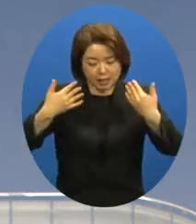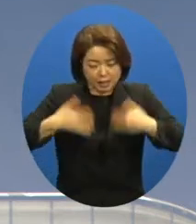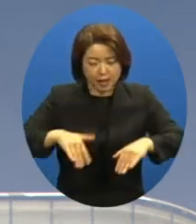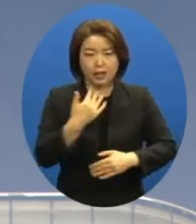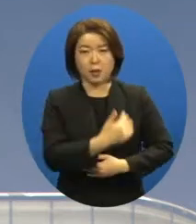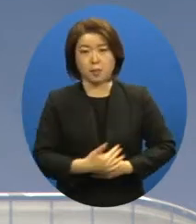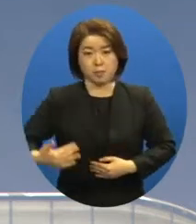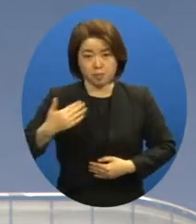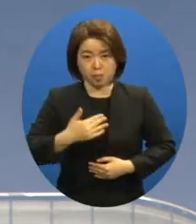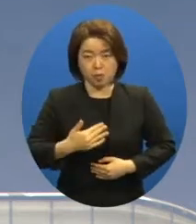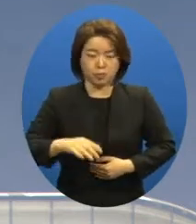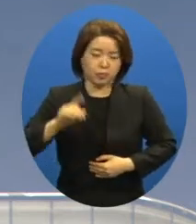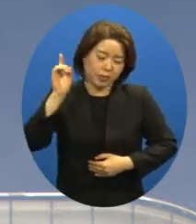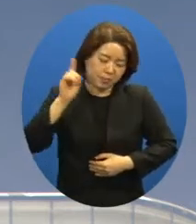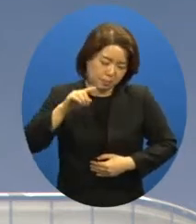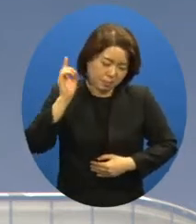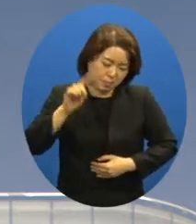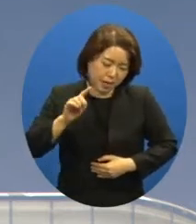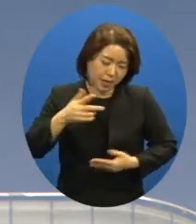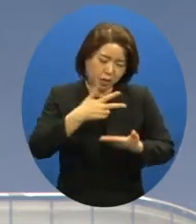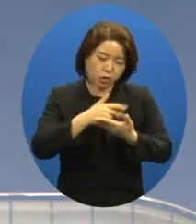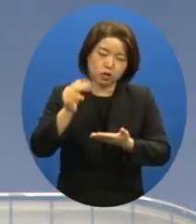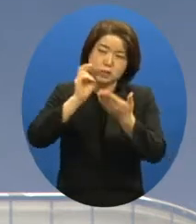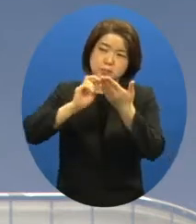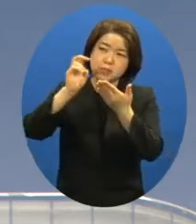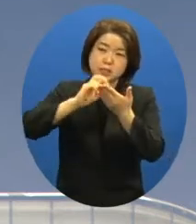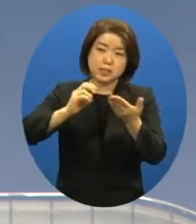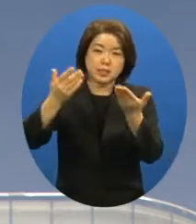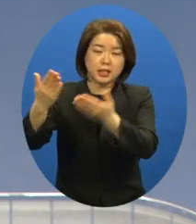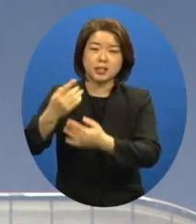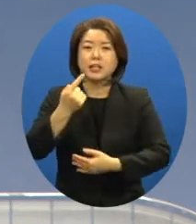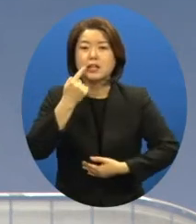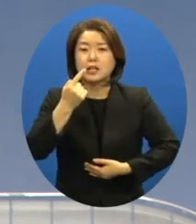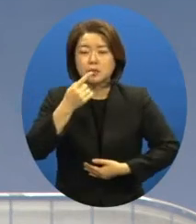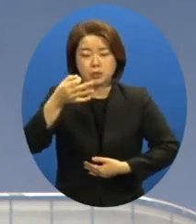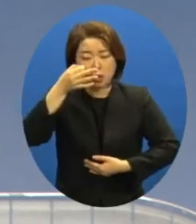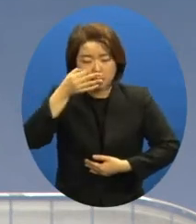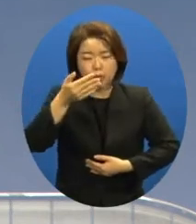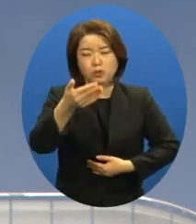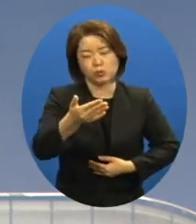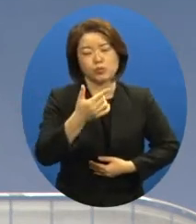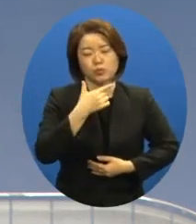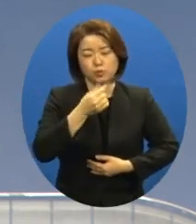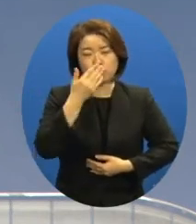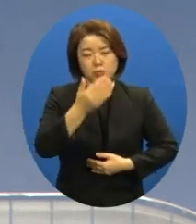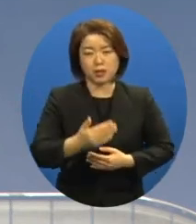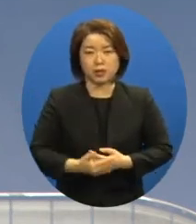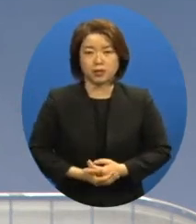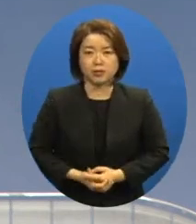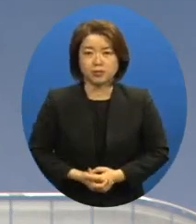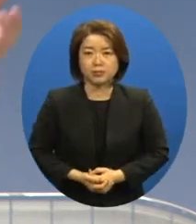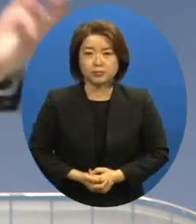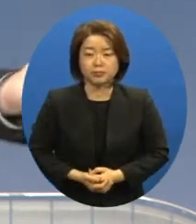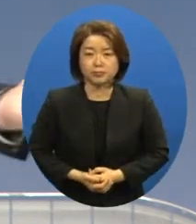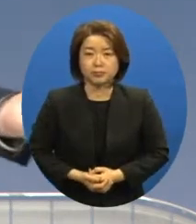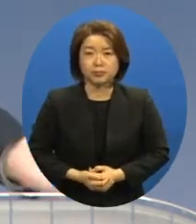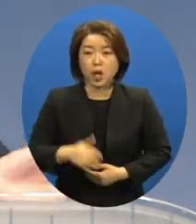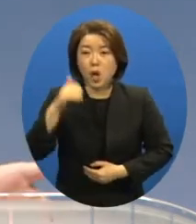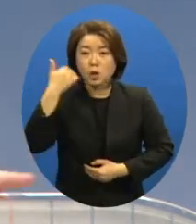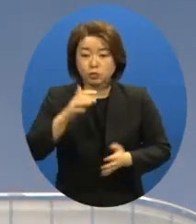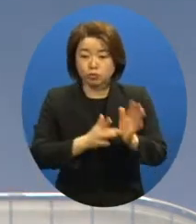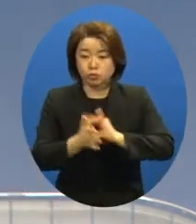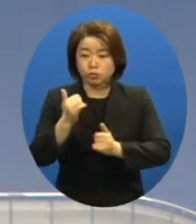육신과 날마다 주님을 찬양하는 나의 입술을 보여줄 것입니다. 누가